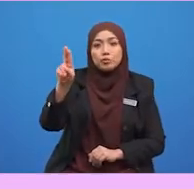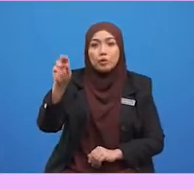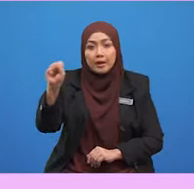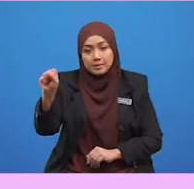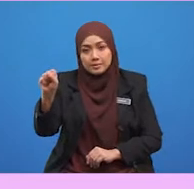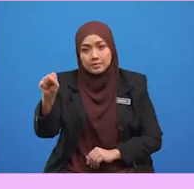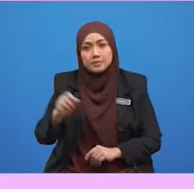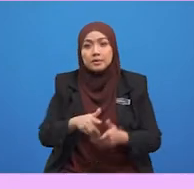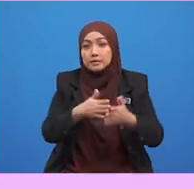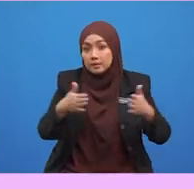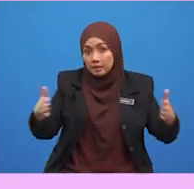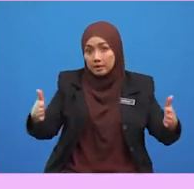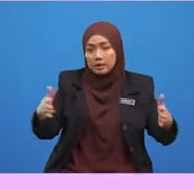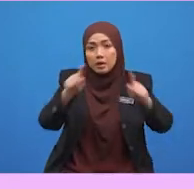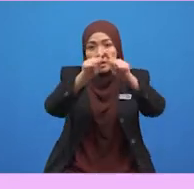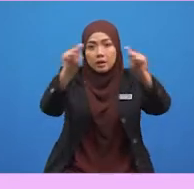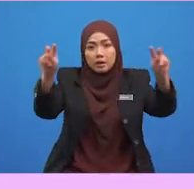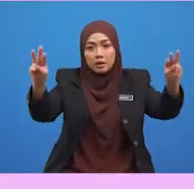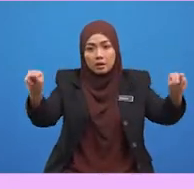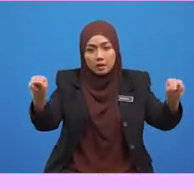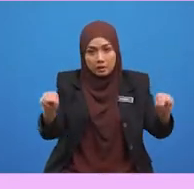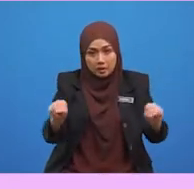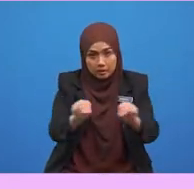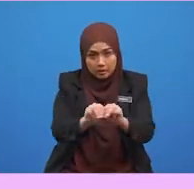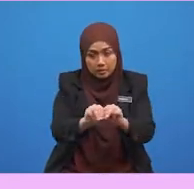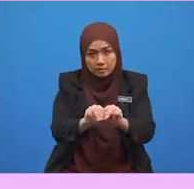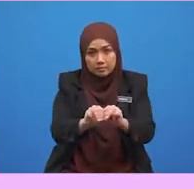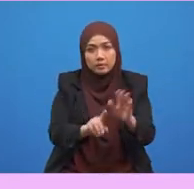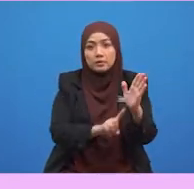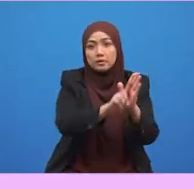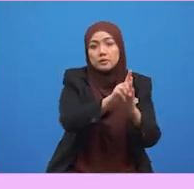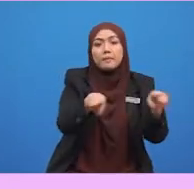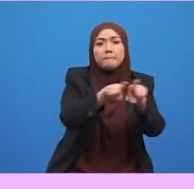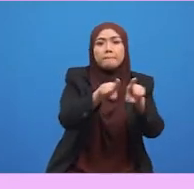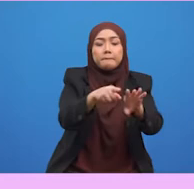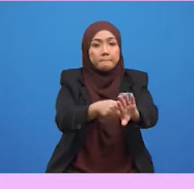trapezium. Tinggi bagi rombus sama